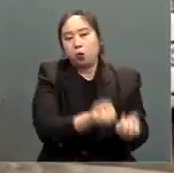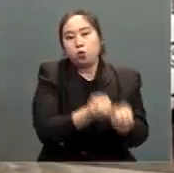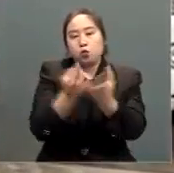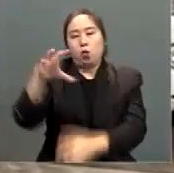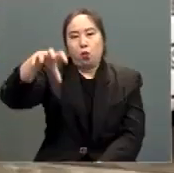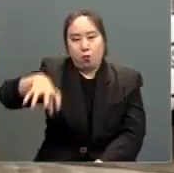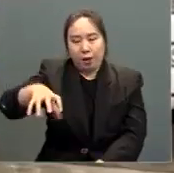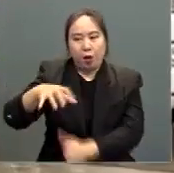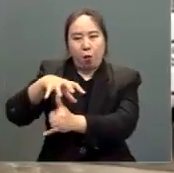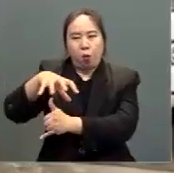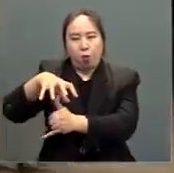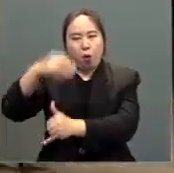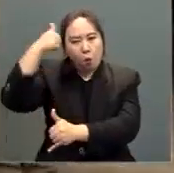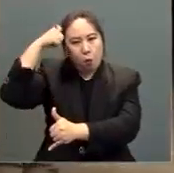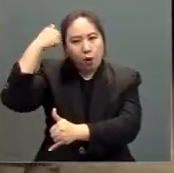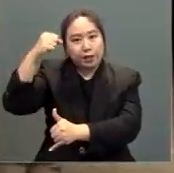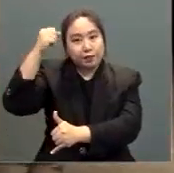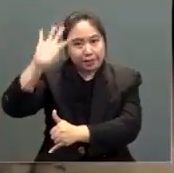คนเดินทางกลับมาจากเมียนมาหลังจากนี้ค่ะทั้งหมดก็จะถูกส่งไปกับตัวเฝ้าดูอาการ14